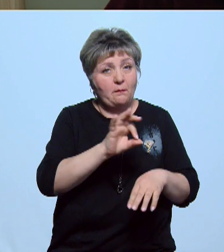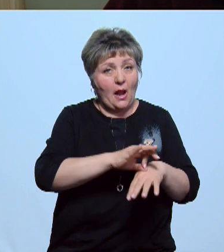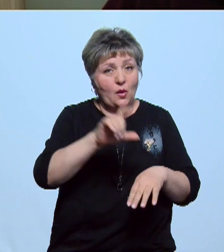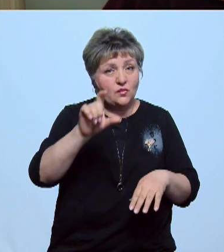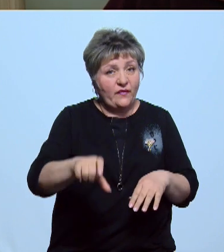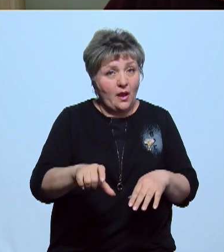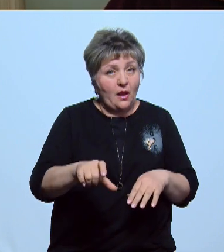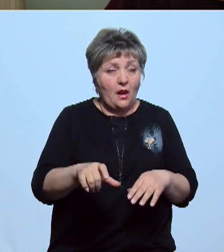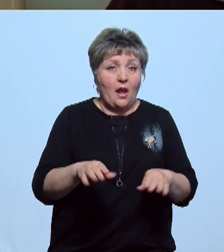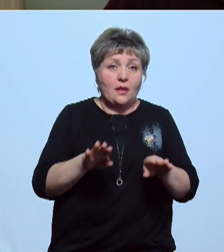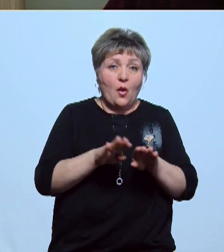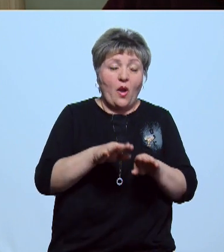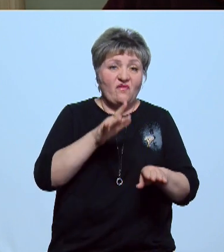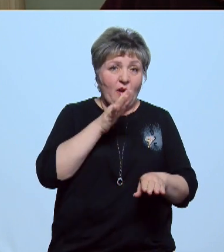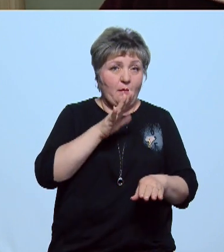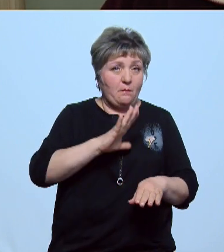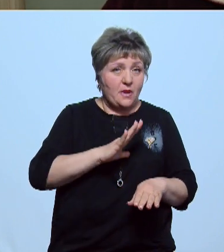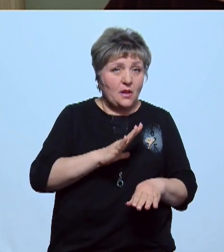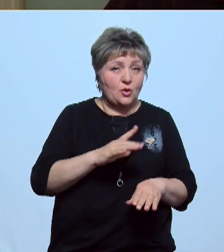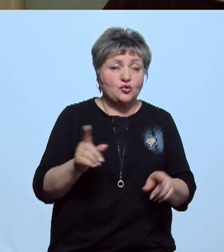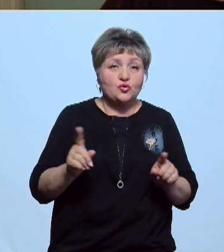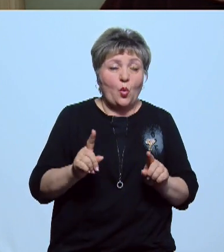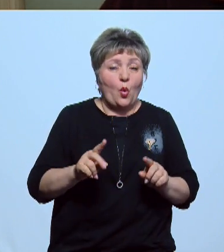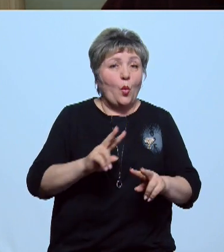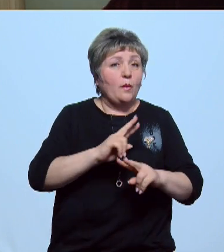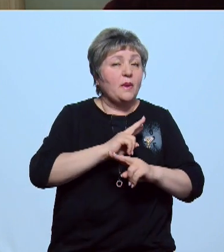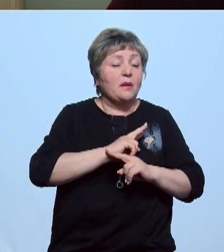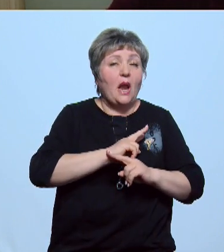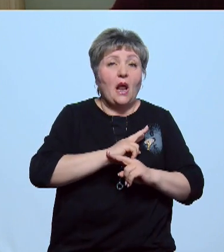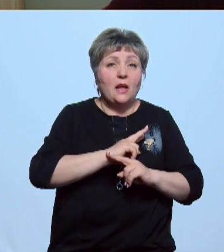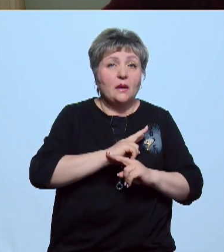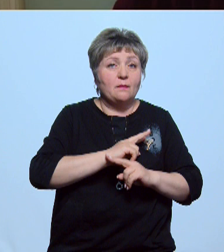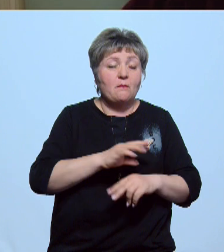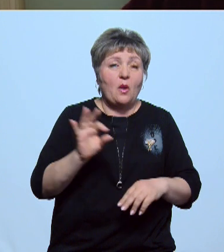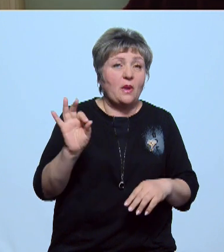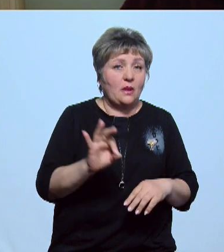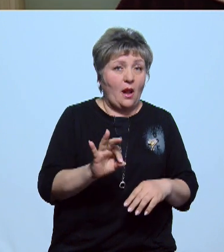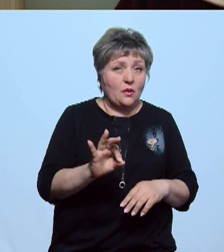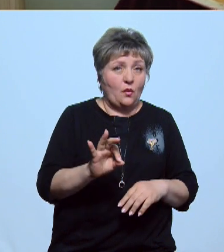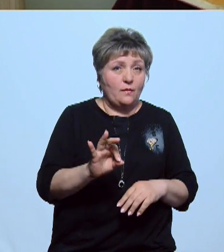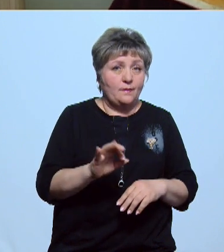Потому что такое время было, что умирание идет моментально.